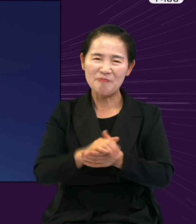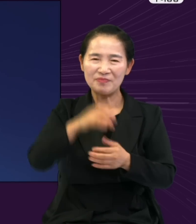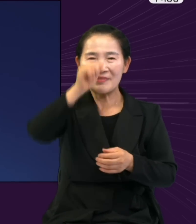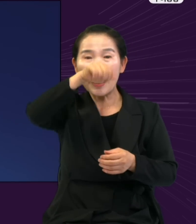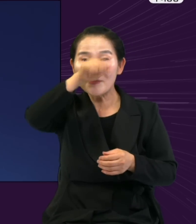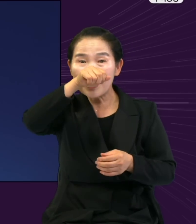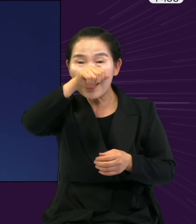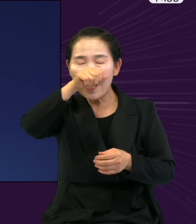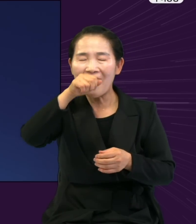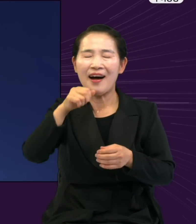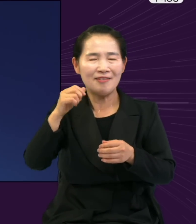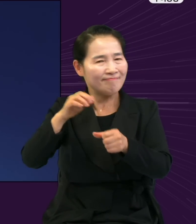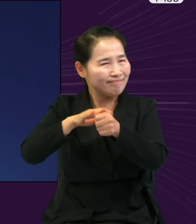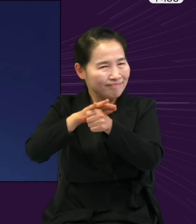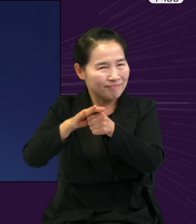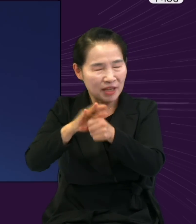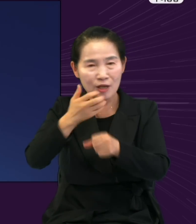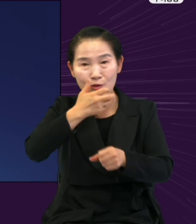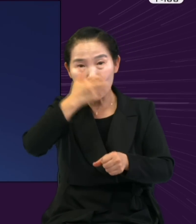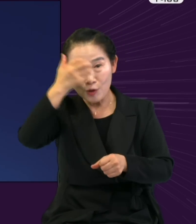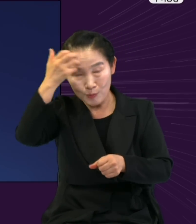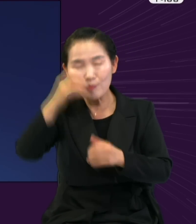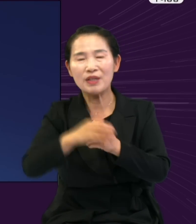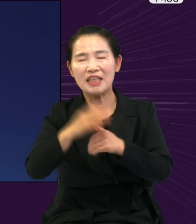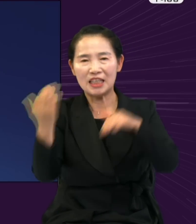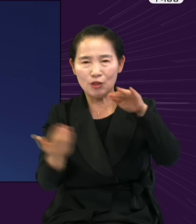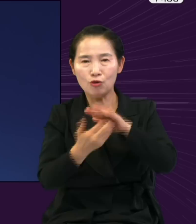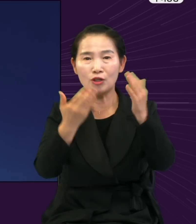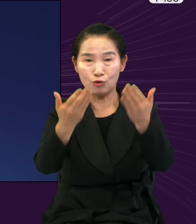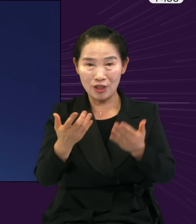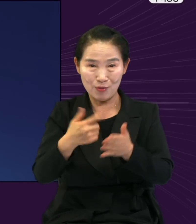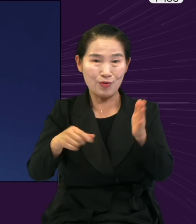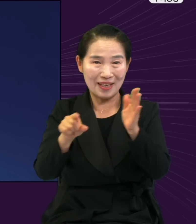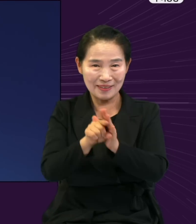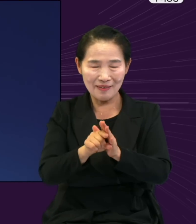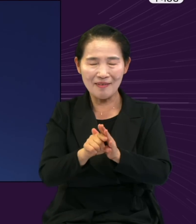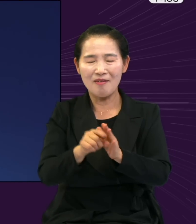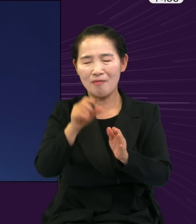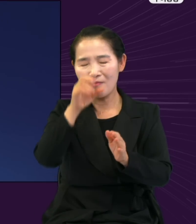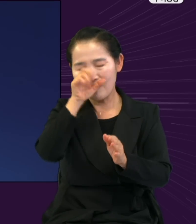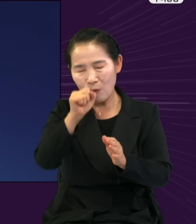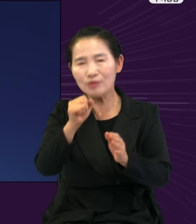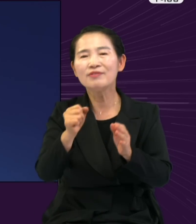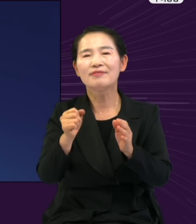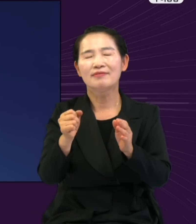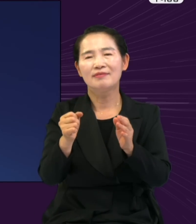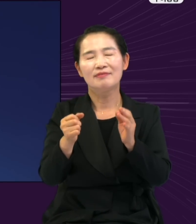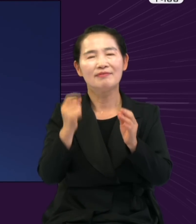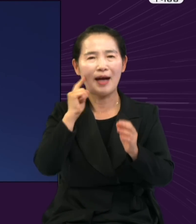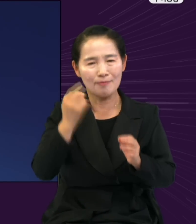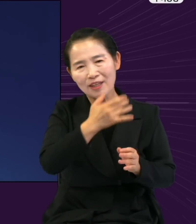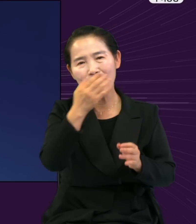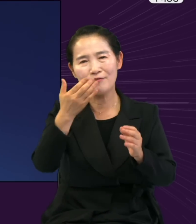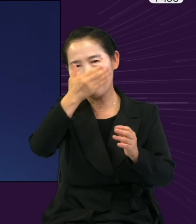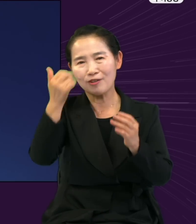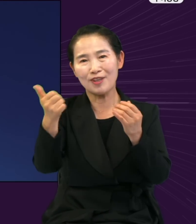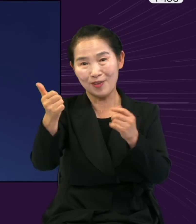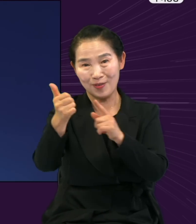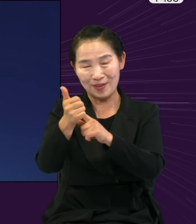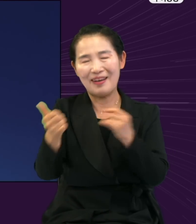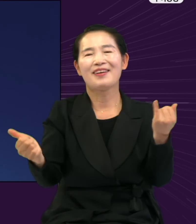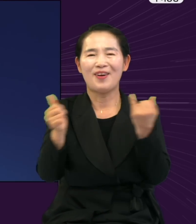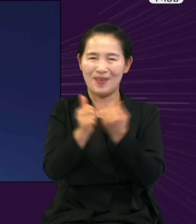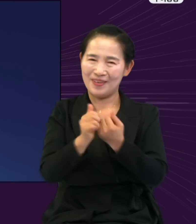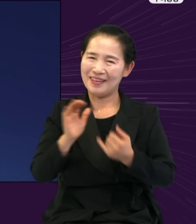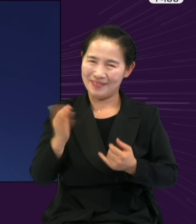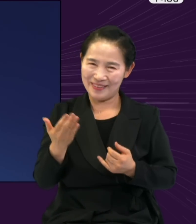주시기 위해서 하나님께서는 이 아름다운 청년을 저에게 남편으로 허락해 주셨습니다. 저희는